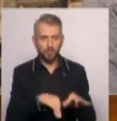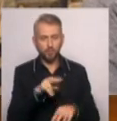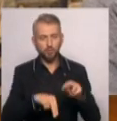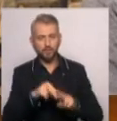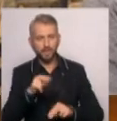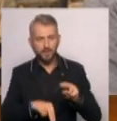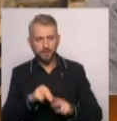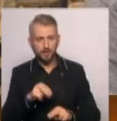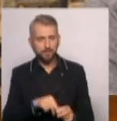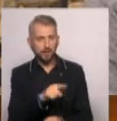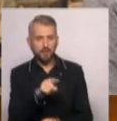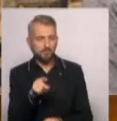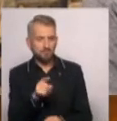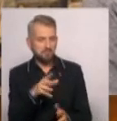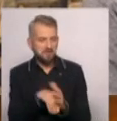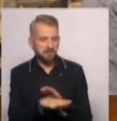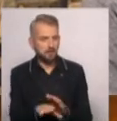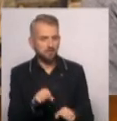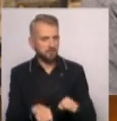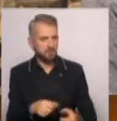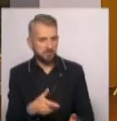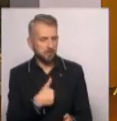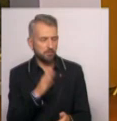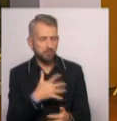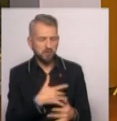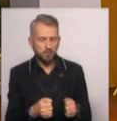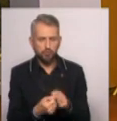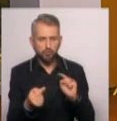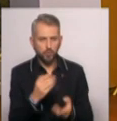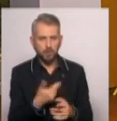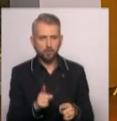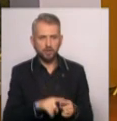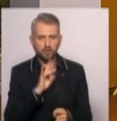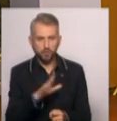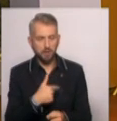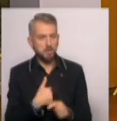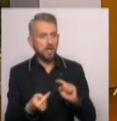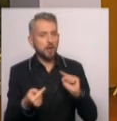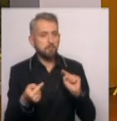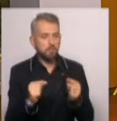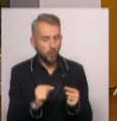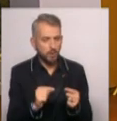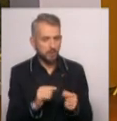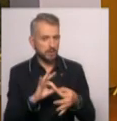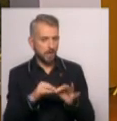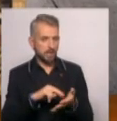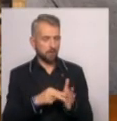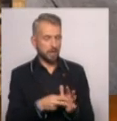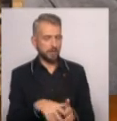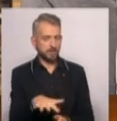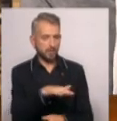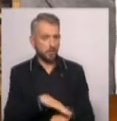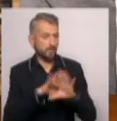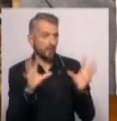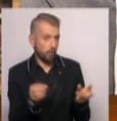будівництва, вони не закладені. І ми будемо категорично проти, якщо це не буде... Ми проти детальних планів в